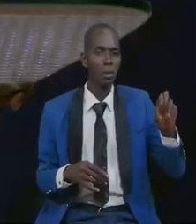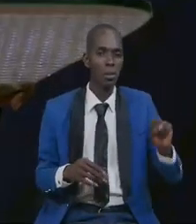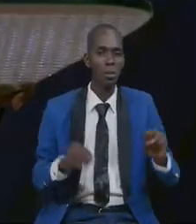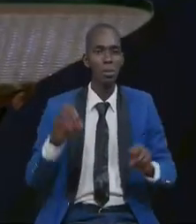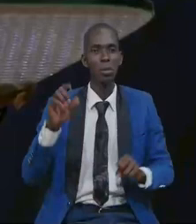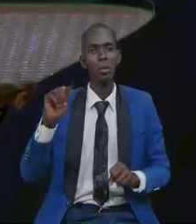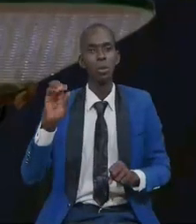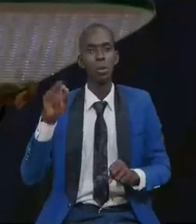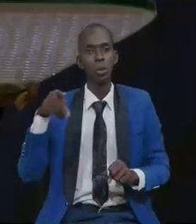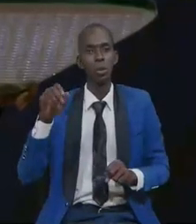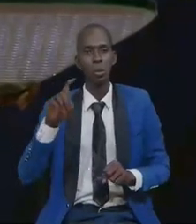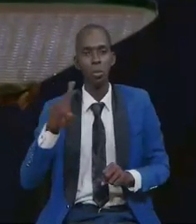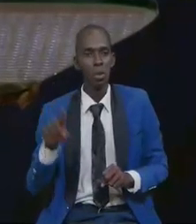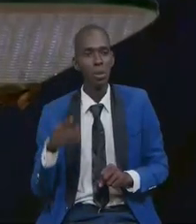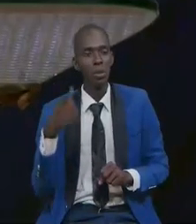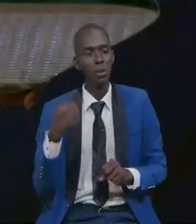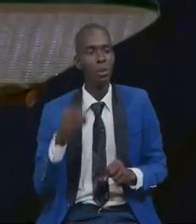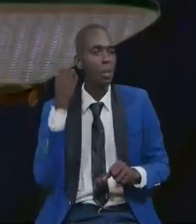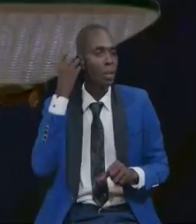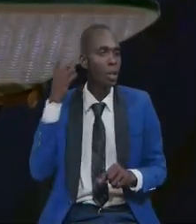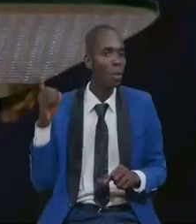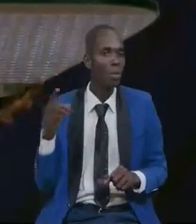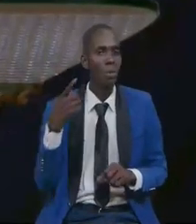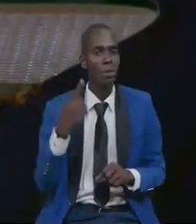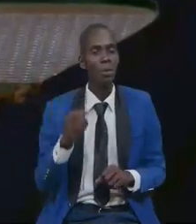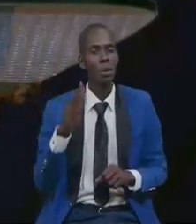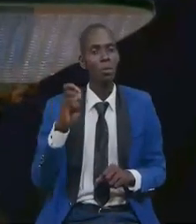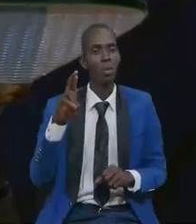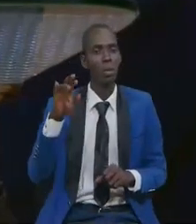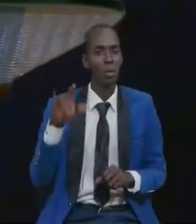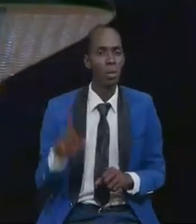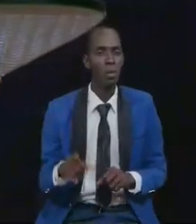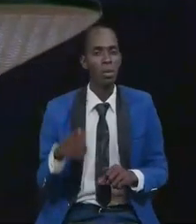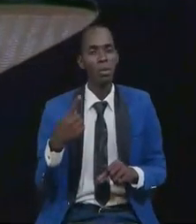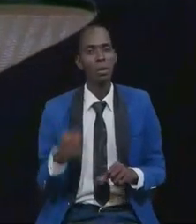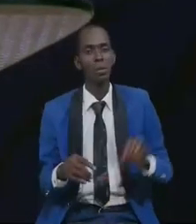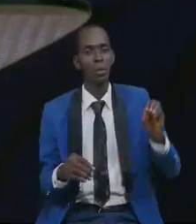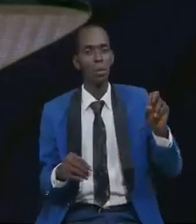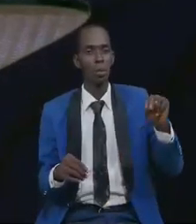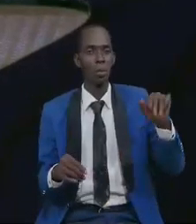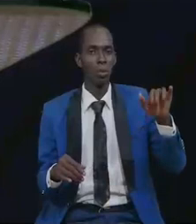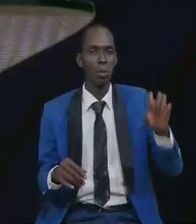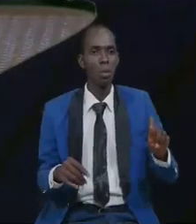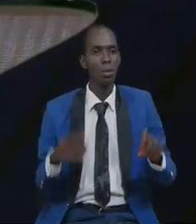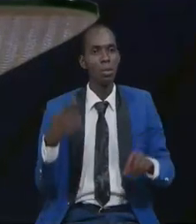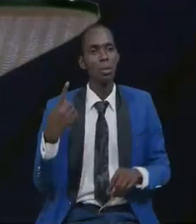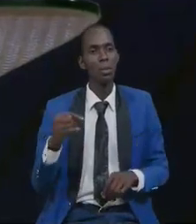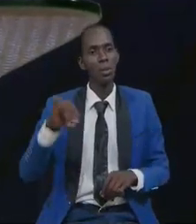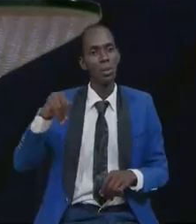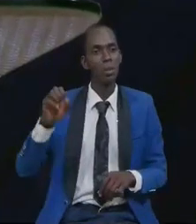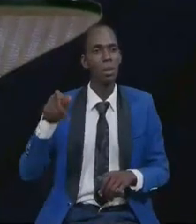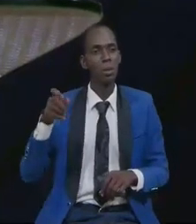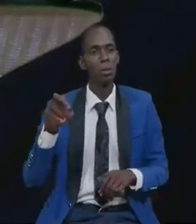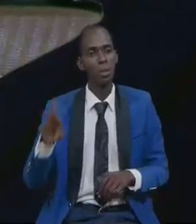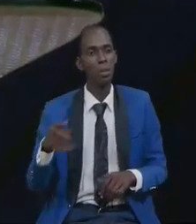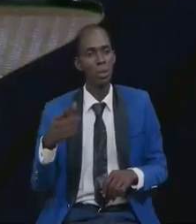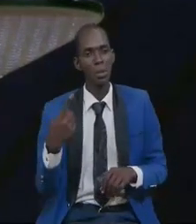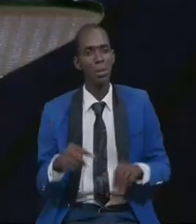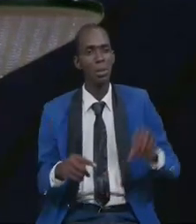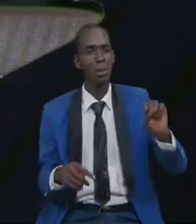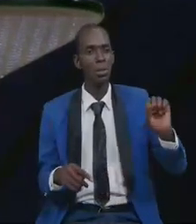le diamant, chrysolite, l'onyx, le jaspe, de saphir, d'escarboucle,